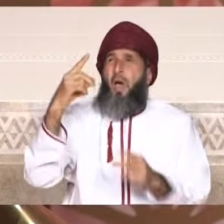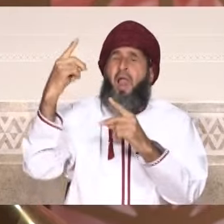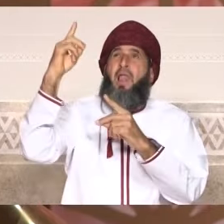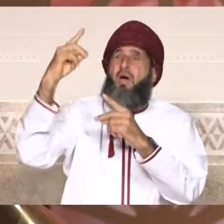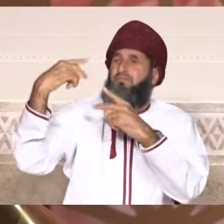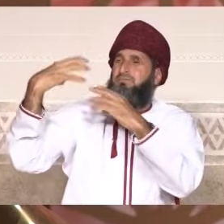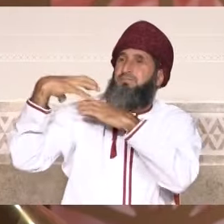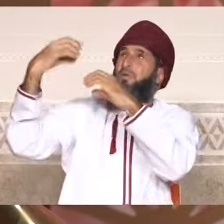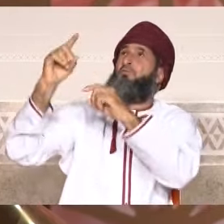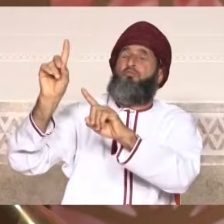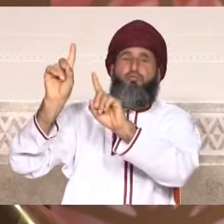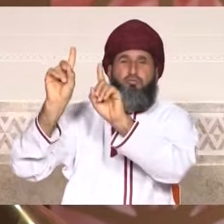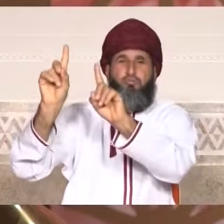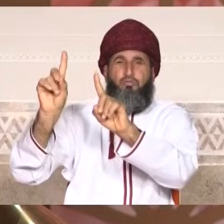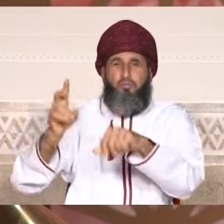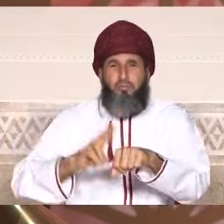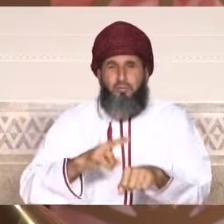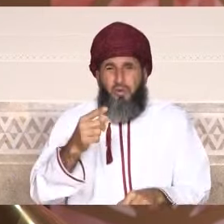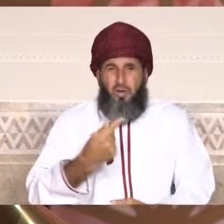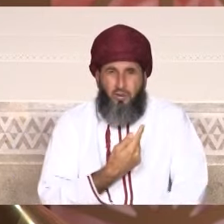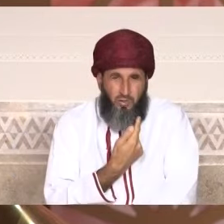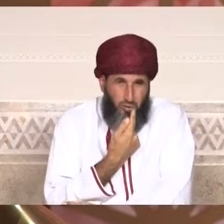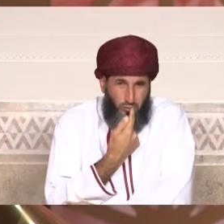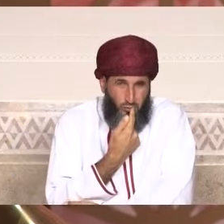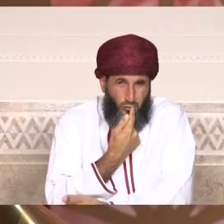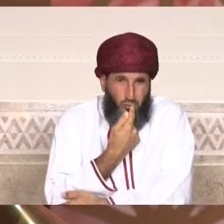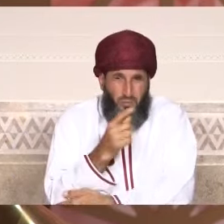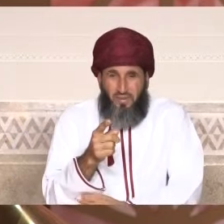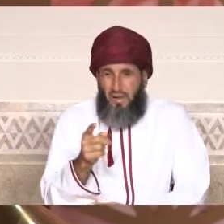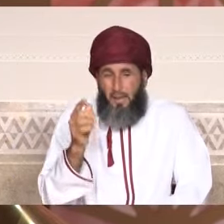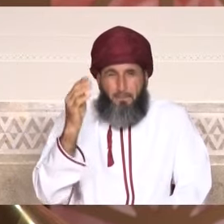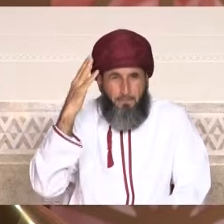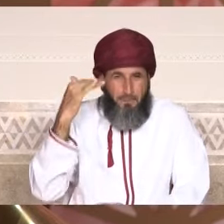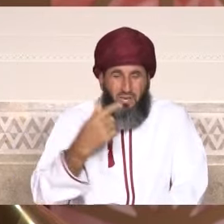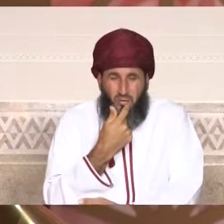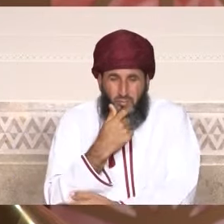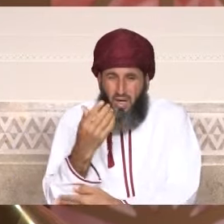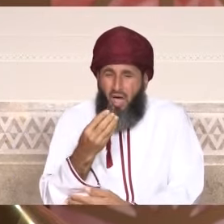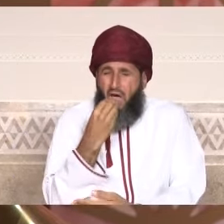ومنكم. المرضع إذا أفطرت مراعاة